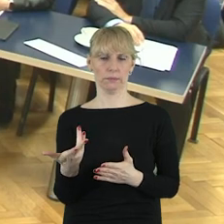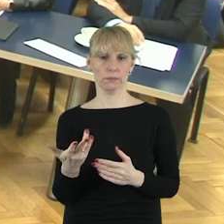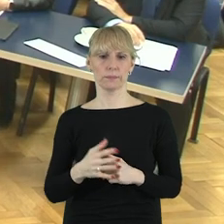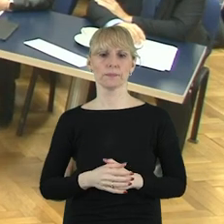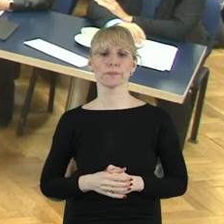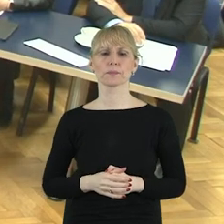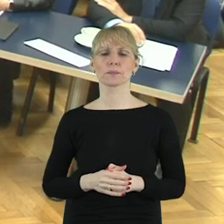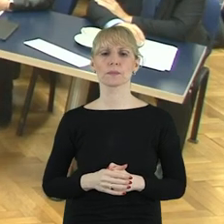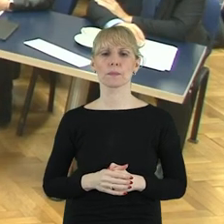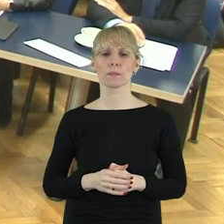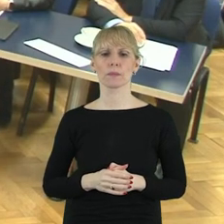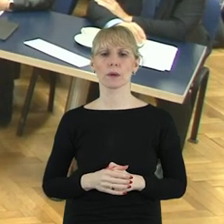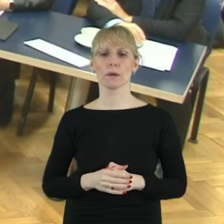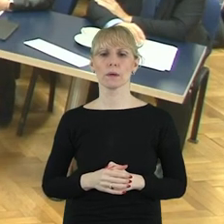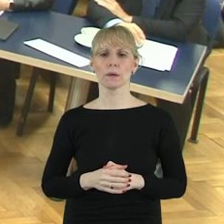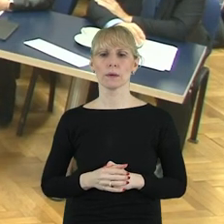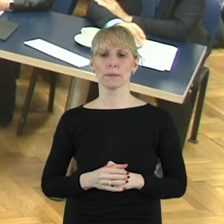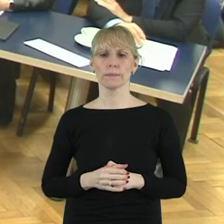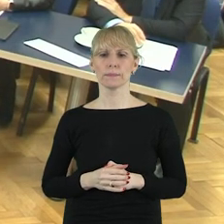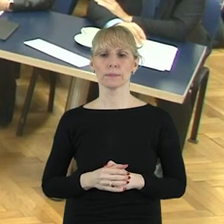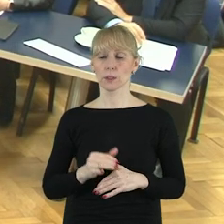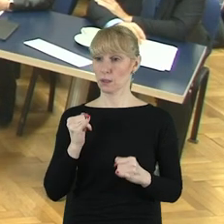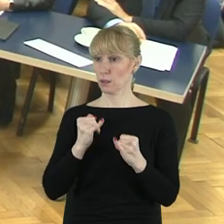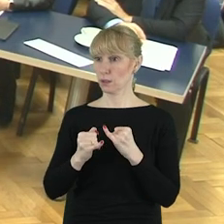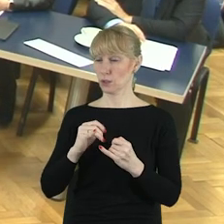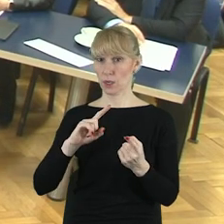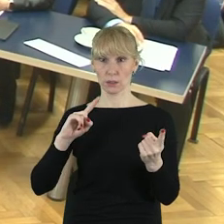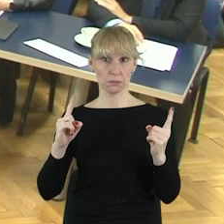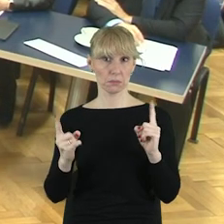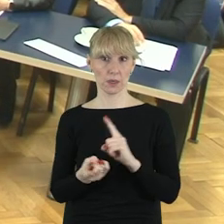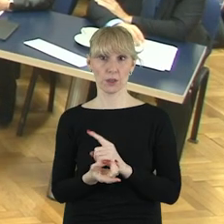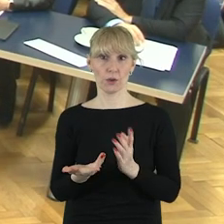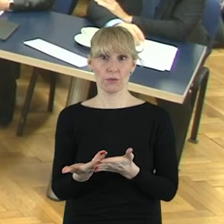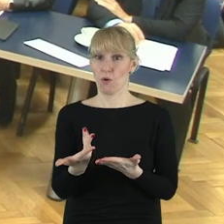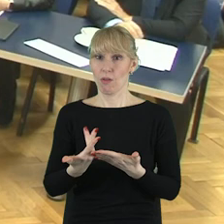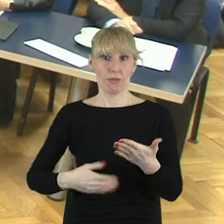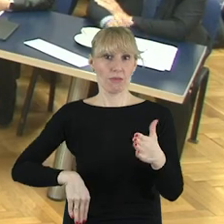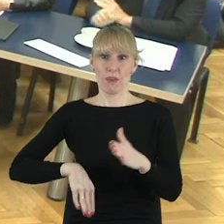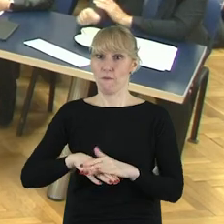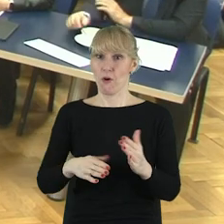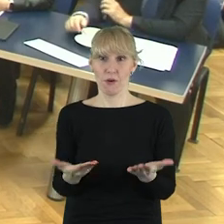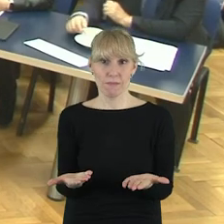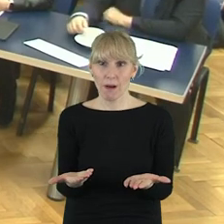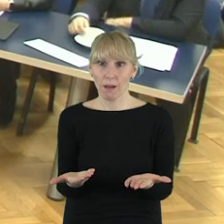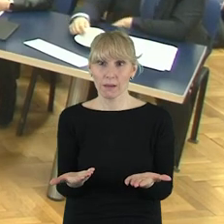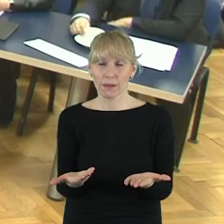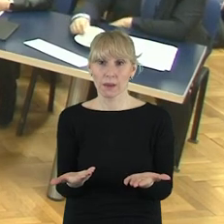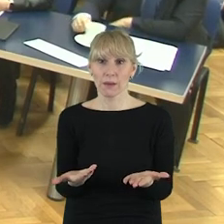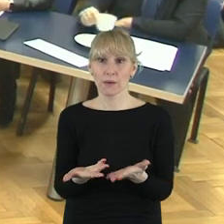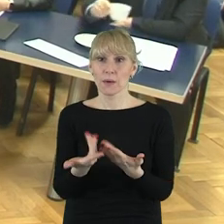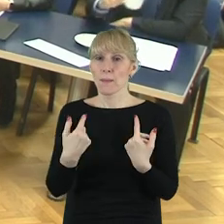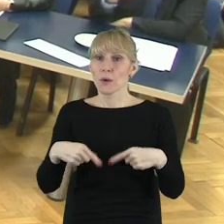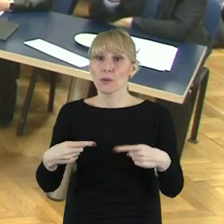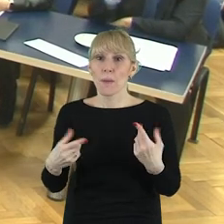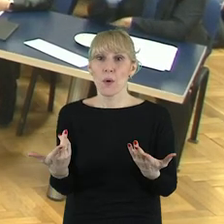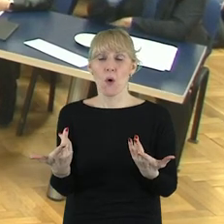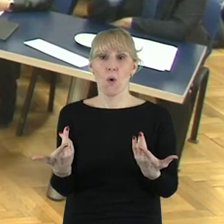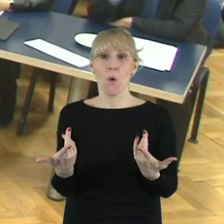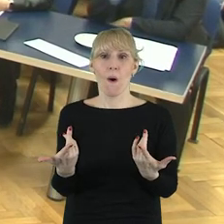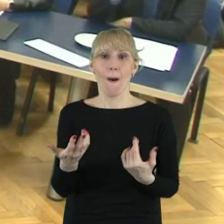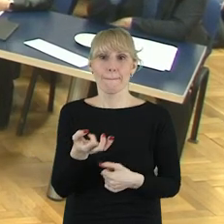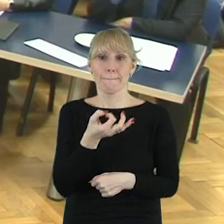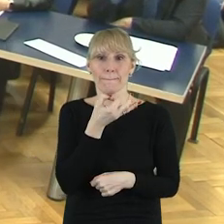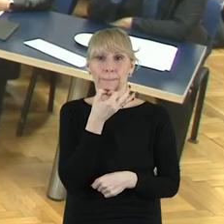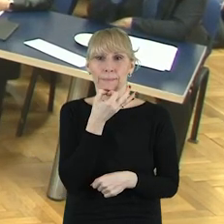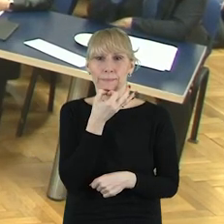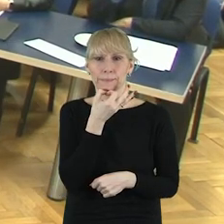obrad? Już. Tak, proszę bardzo, pani mecenas. Jeżeli zmienił, no to nieformalnie go przegłosowaliśmy, bo nie było najpierw